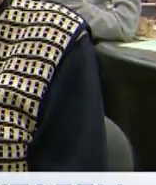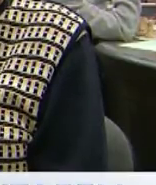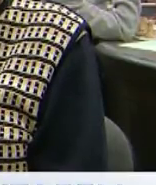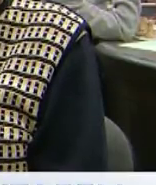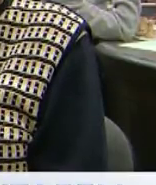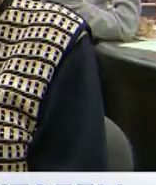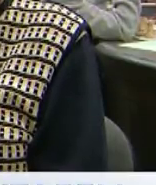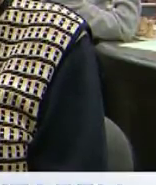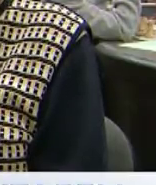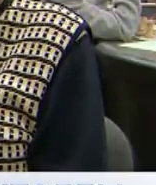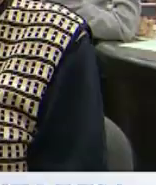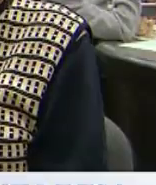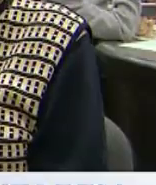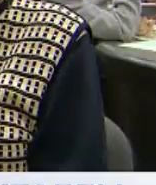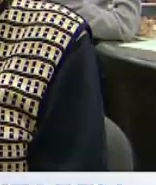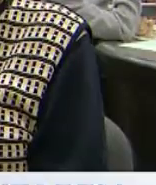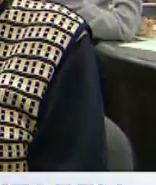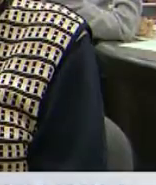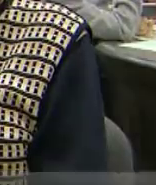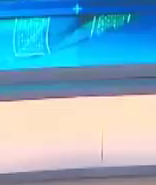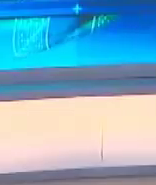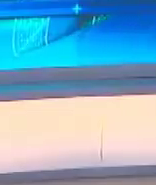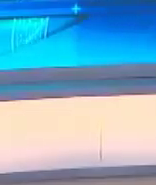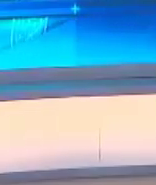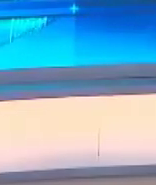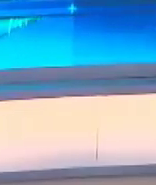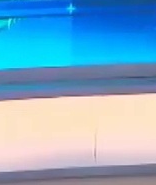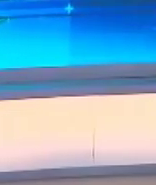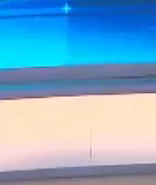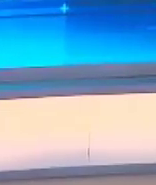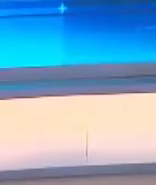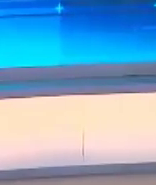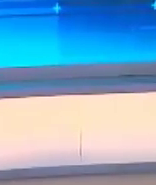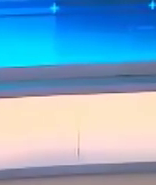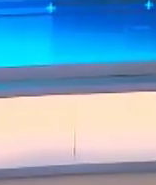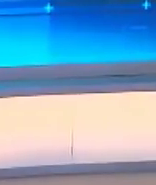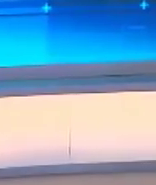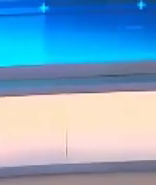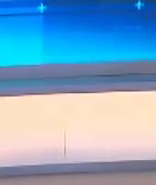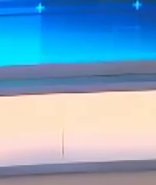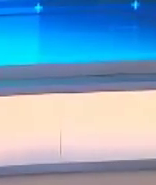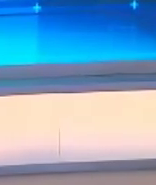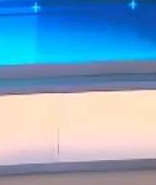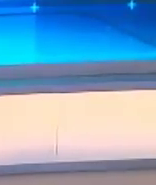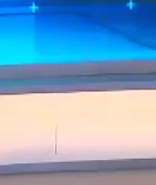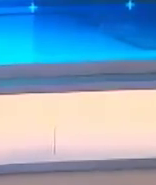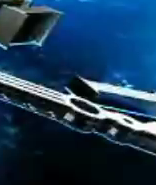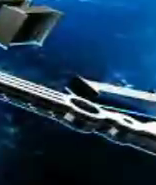жолдама береді деген соң келдім. Спортшы жаңалықтар осындай, сау болыңыздар.